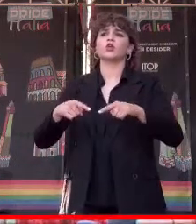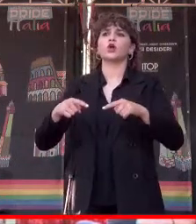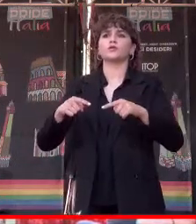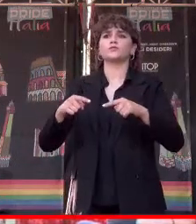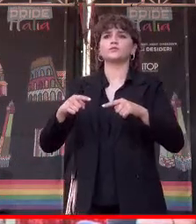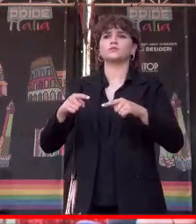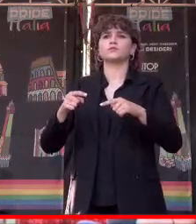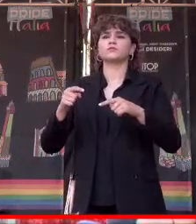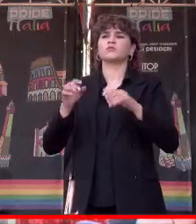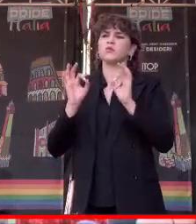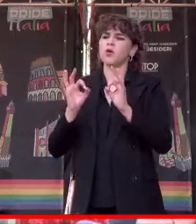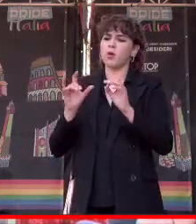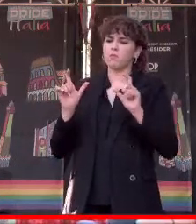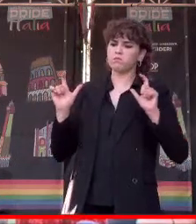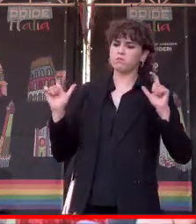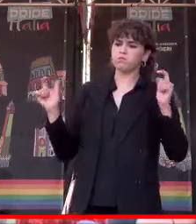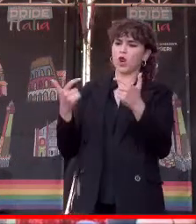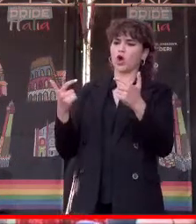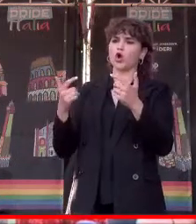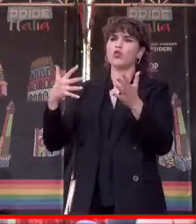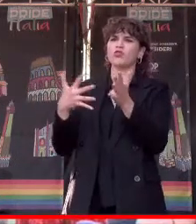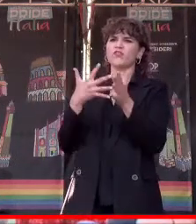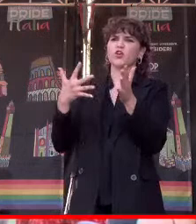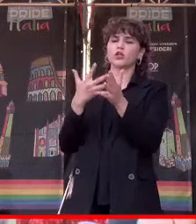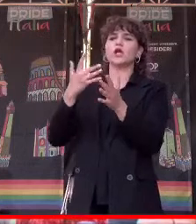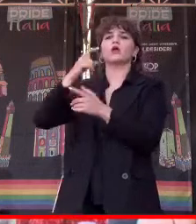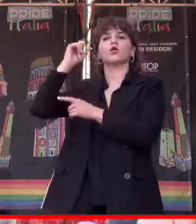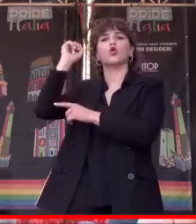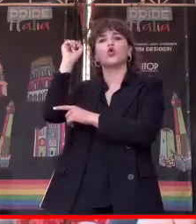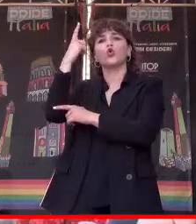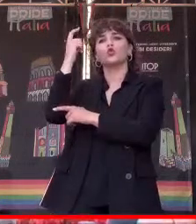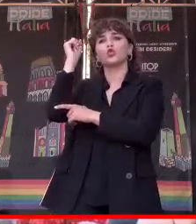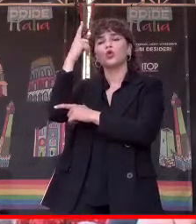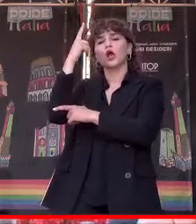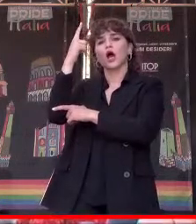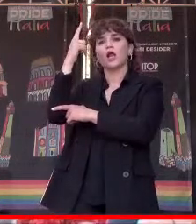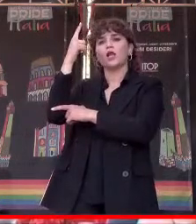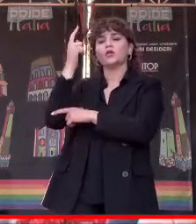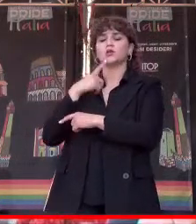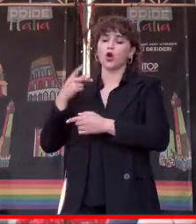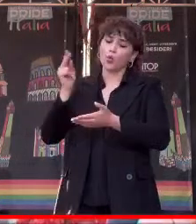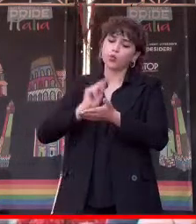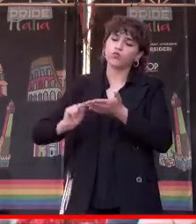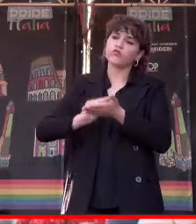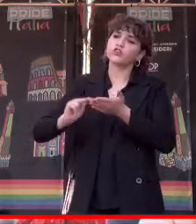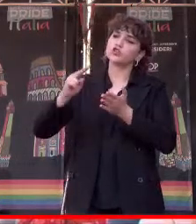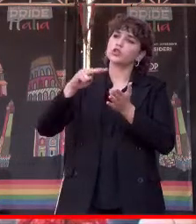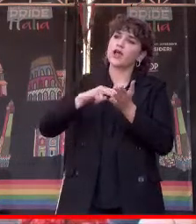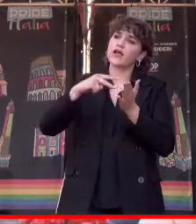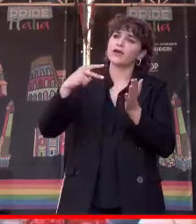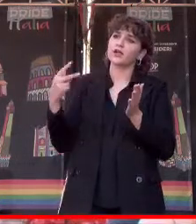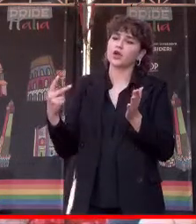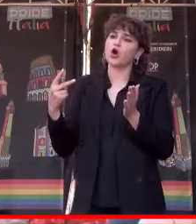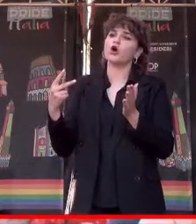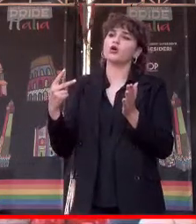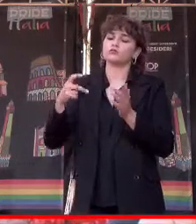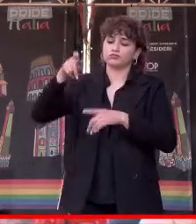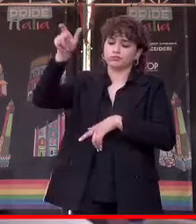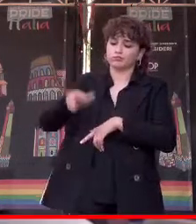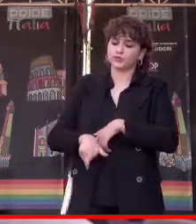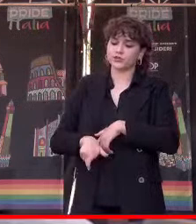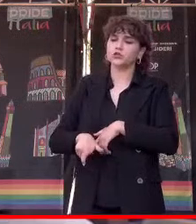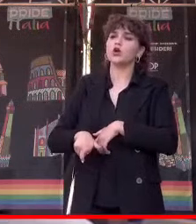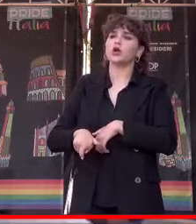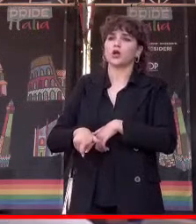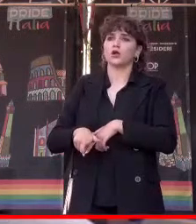dei blocchi che troviamo è spesso molto culturale, quindi il tecnico che dal suo ufficio tecnico dovrebbe, come dire,